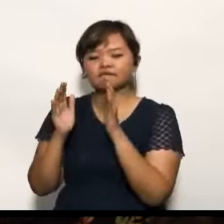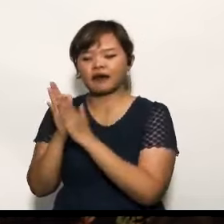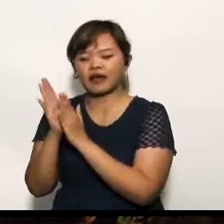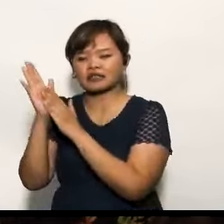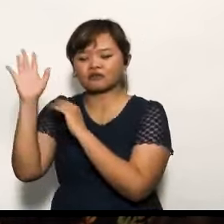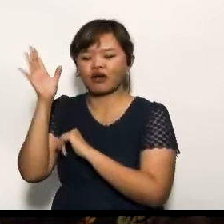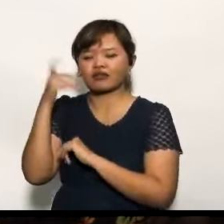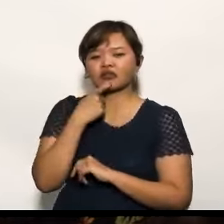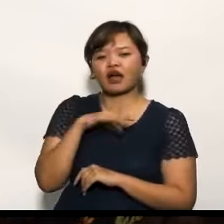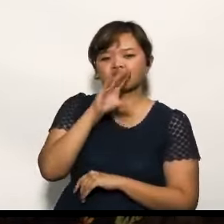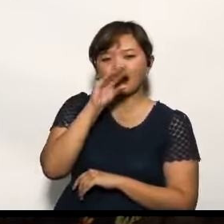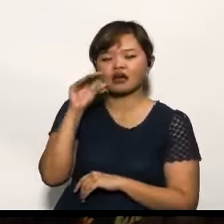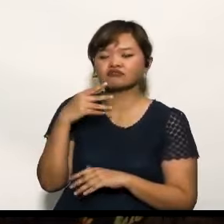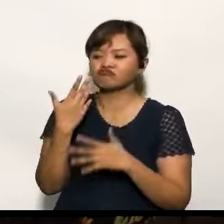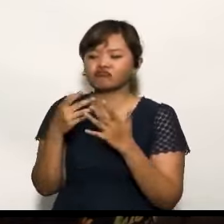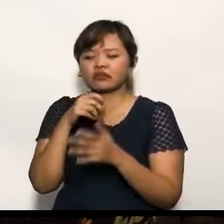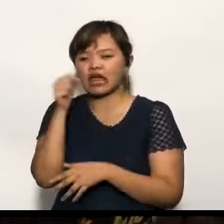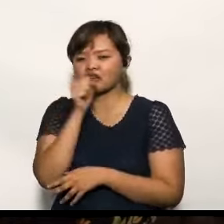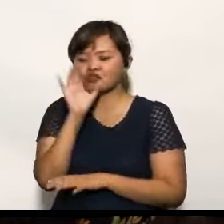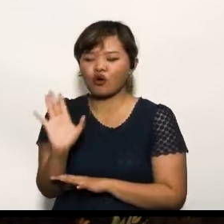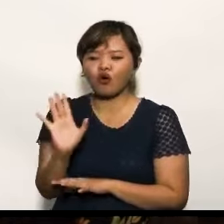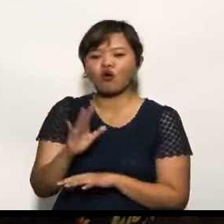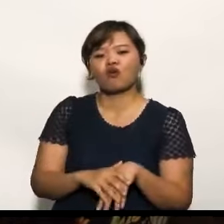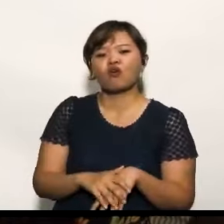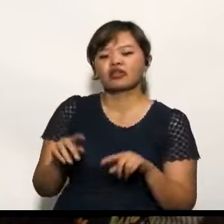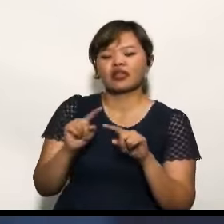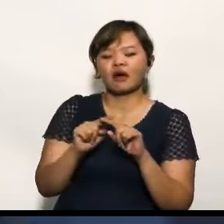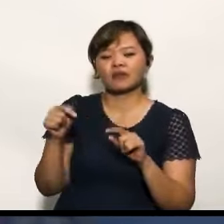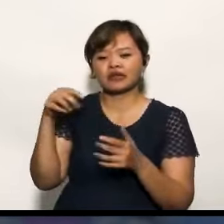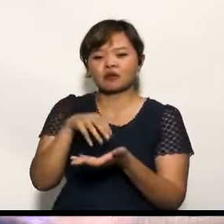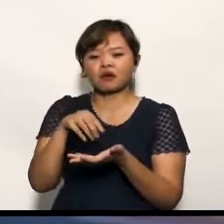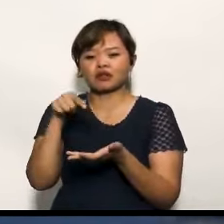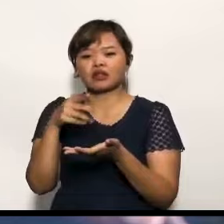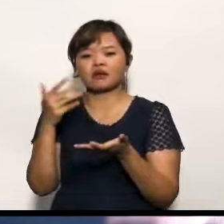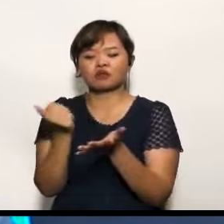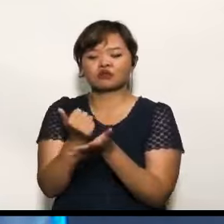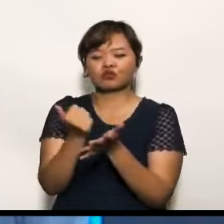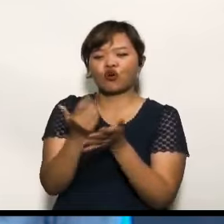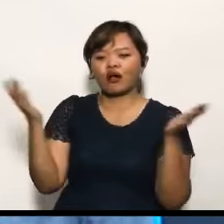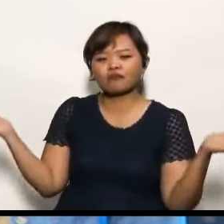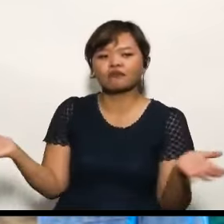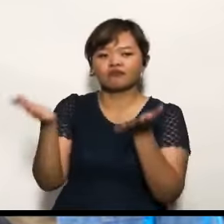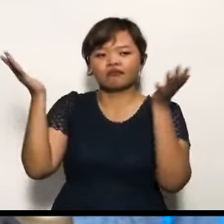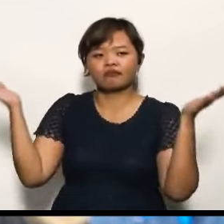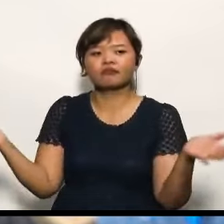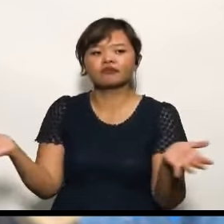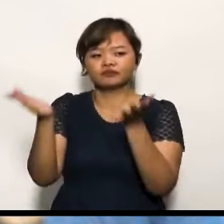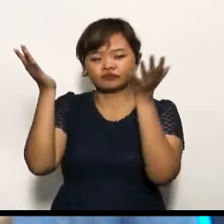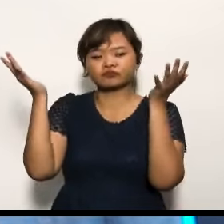bukan hanya sekedar nyanyi, tapi saudara tahu di tempat ini that you are lifting up.